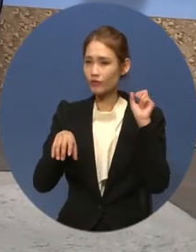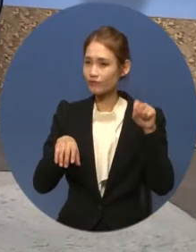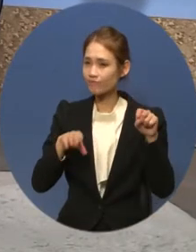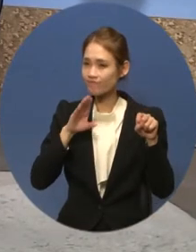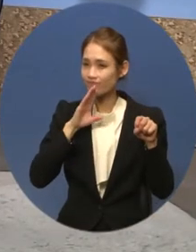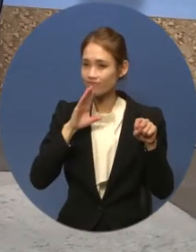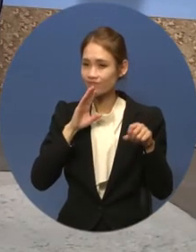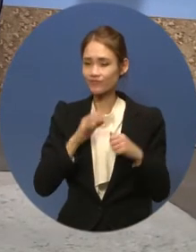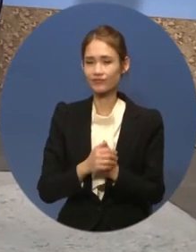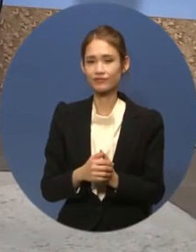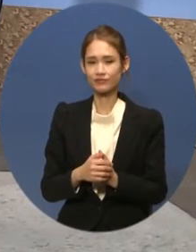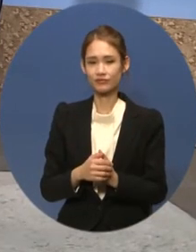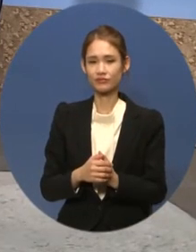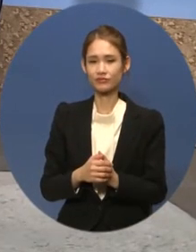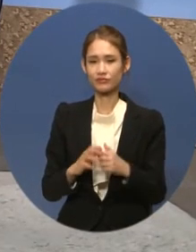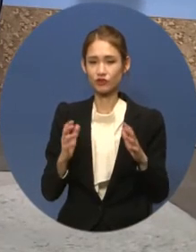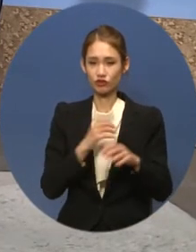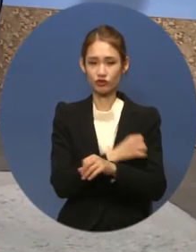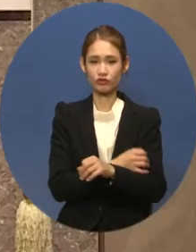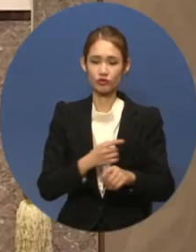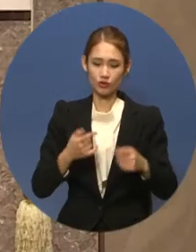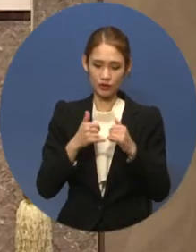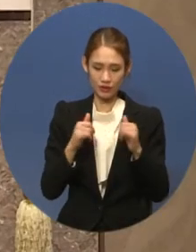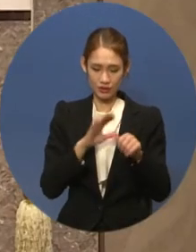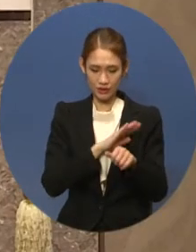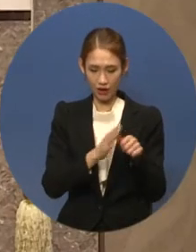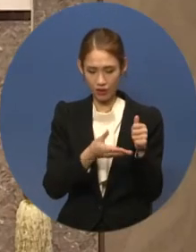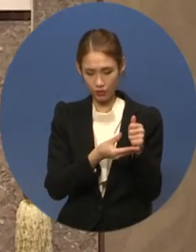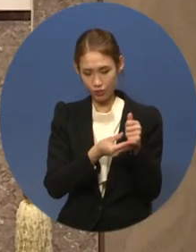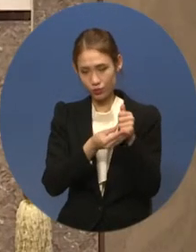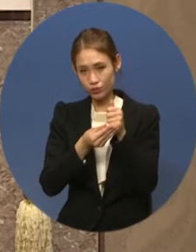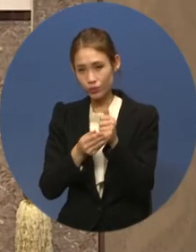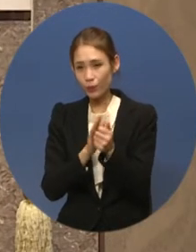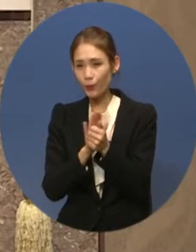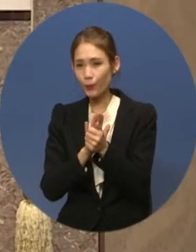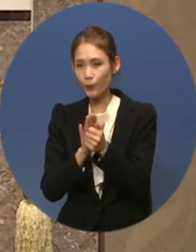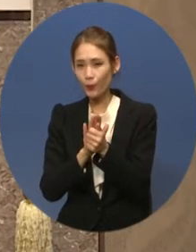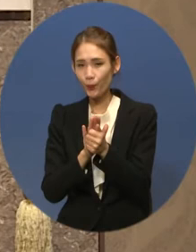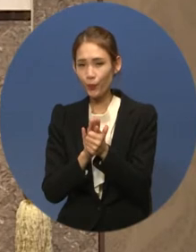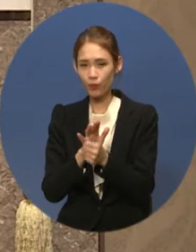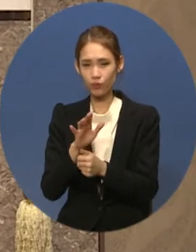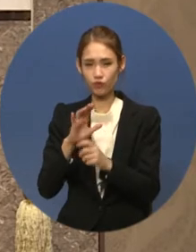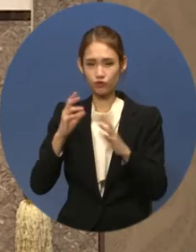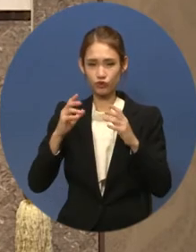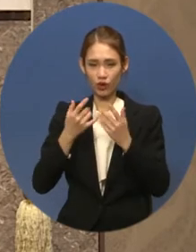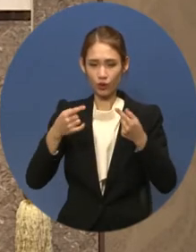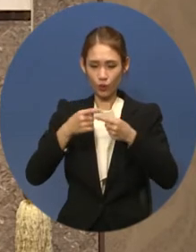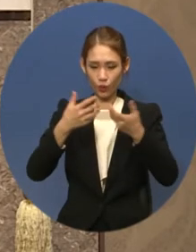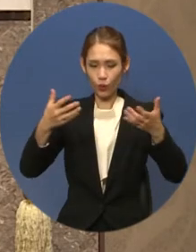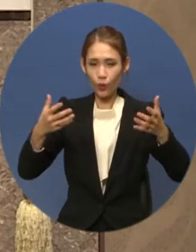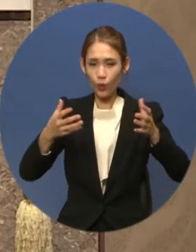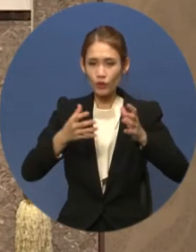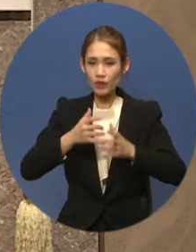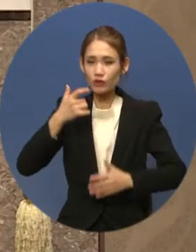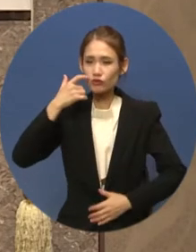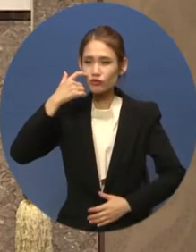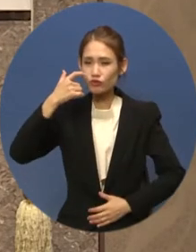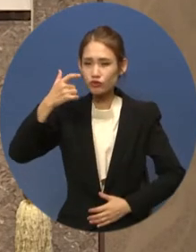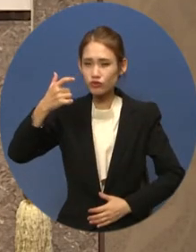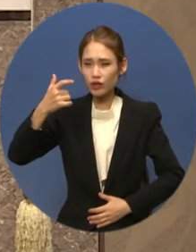어찌보면 국가유공자 분들을 잘 모시는 것은 국가 공동체의 지속가능성에 굉장히 중요한 일입니다 아